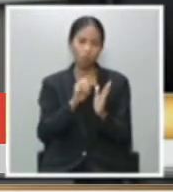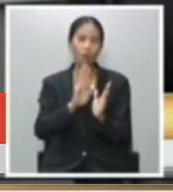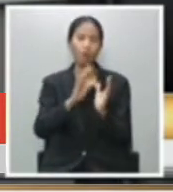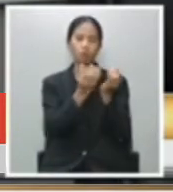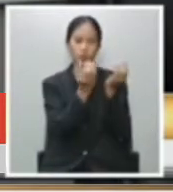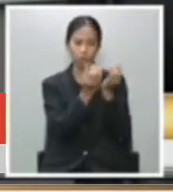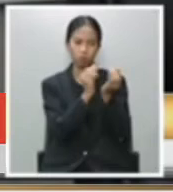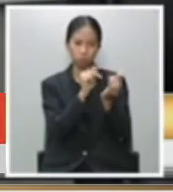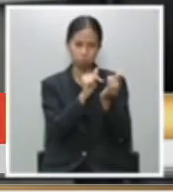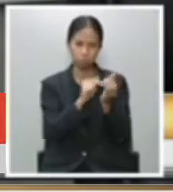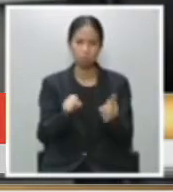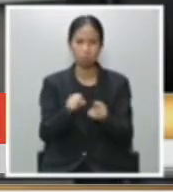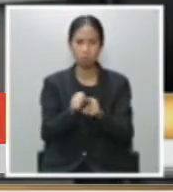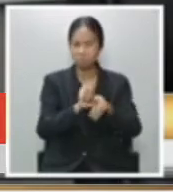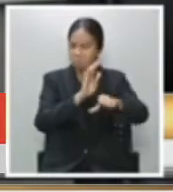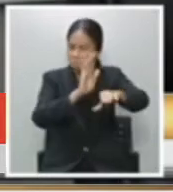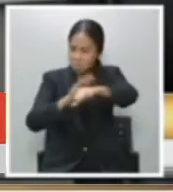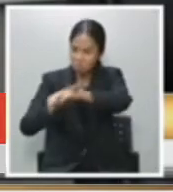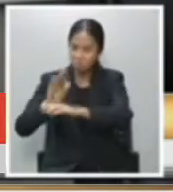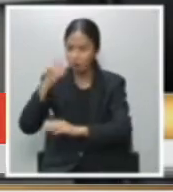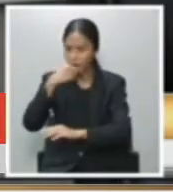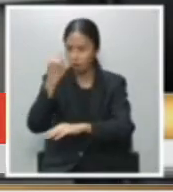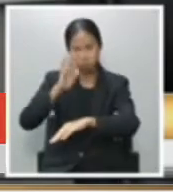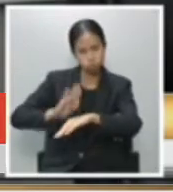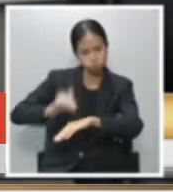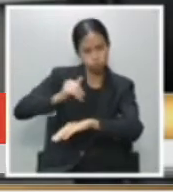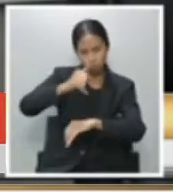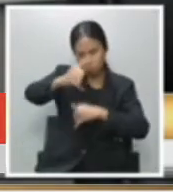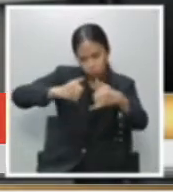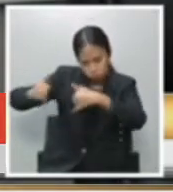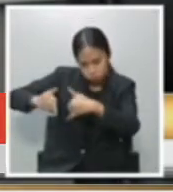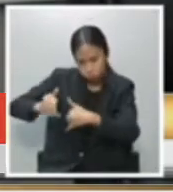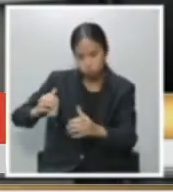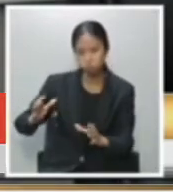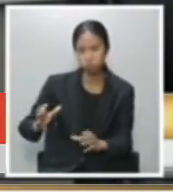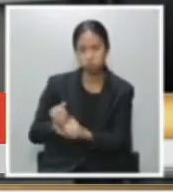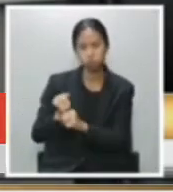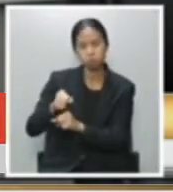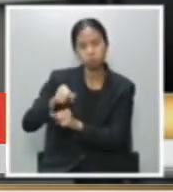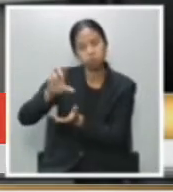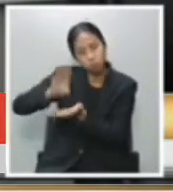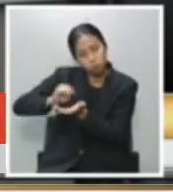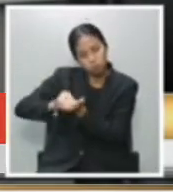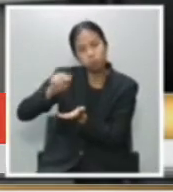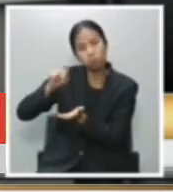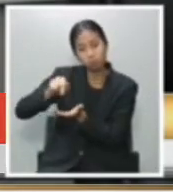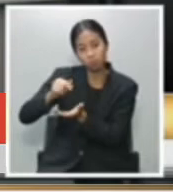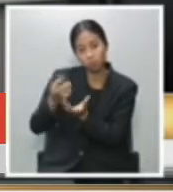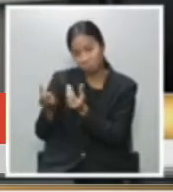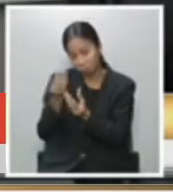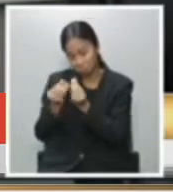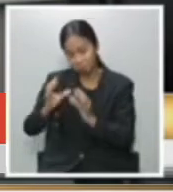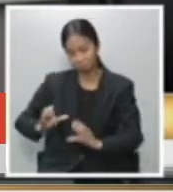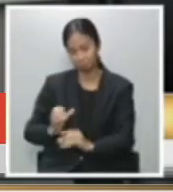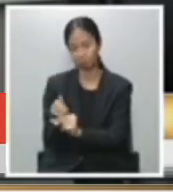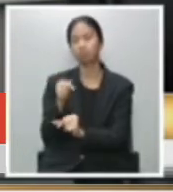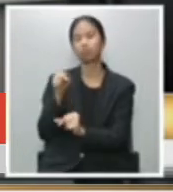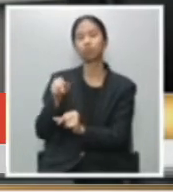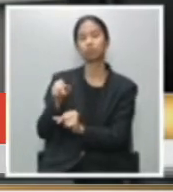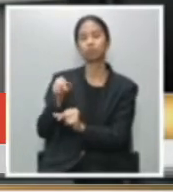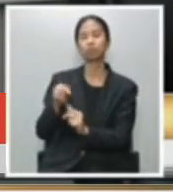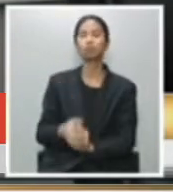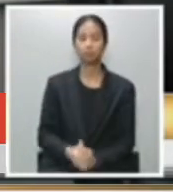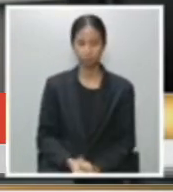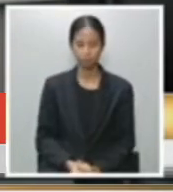จะเรียกทุกสิ่งทุกอย่างเข้ามารวบรวมให้เป็นหนึ่งได้และนำผลการศึกษานั้นให้เป็นประโยชน์ท่านประธ